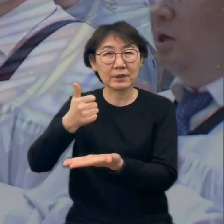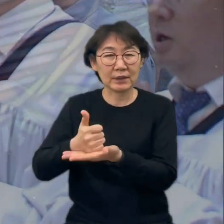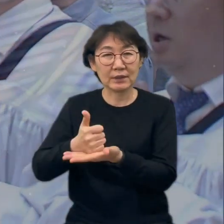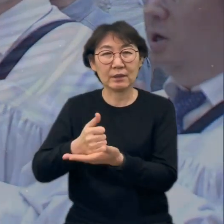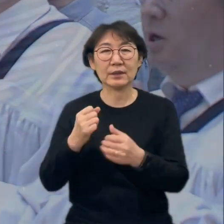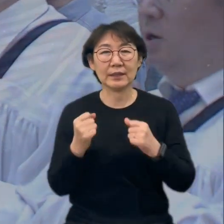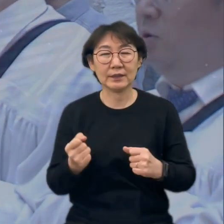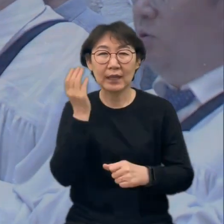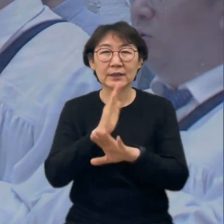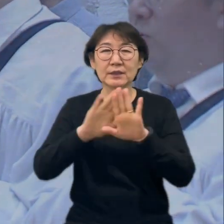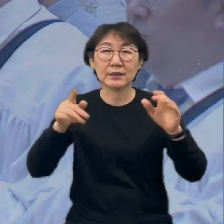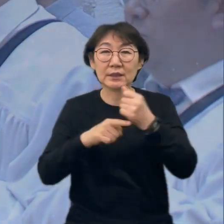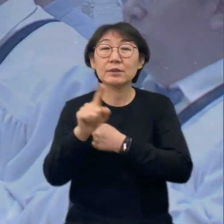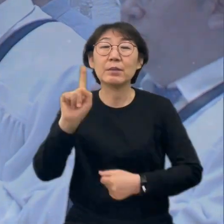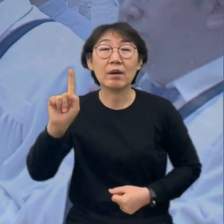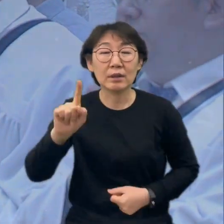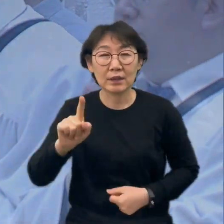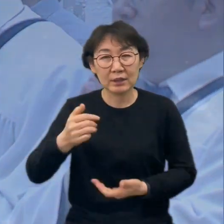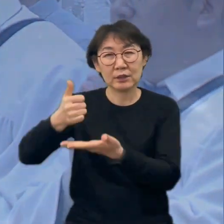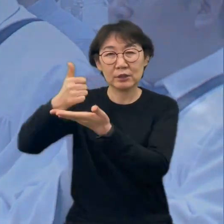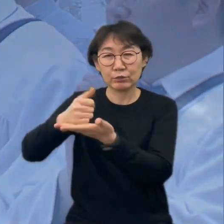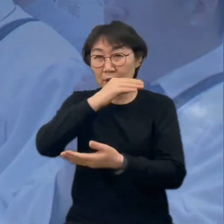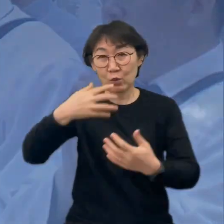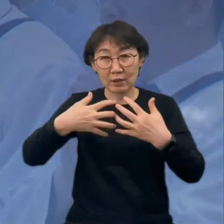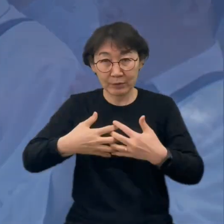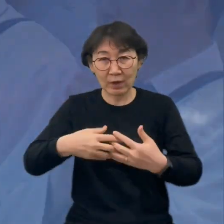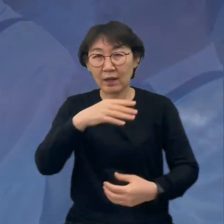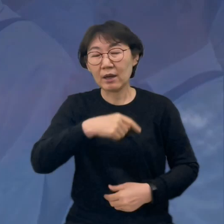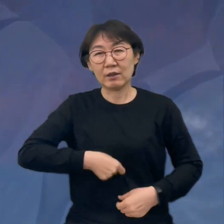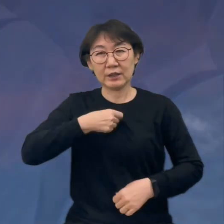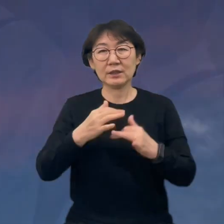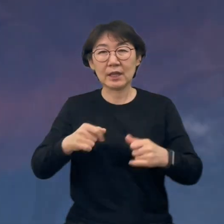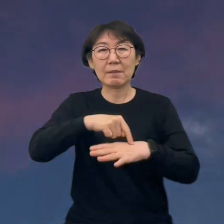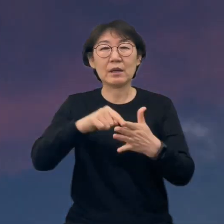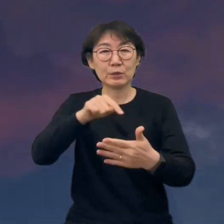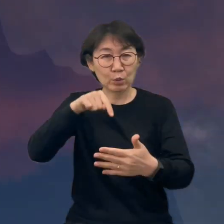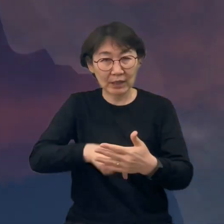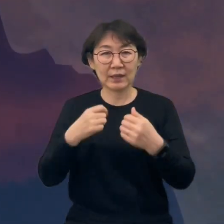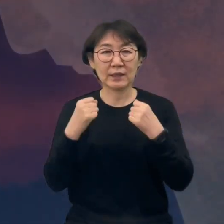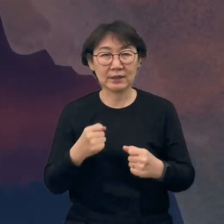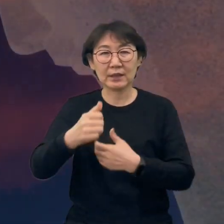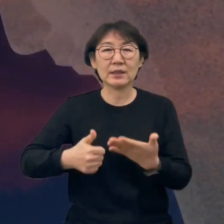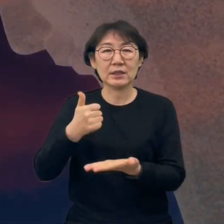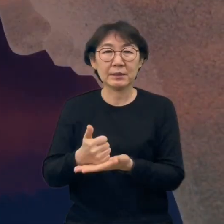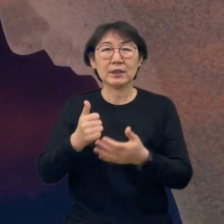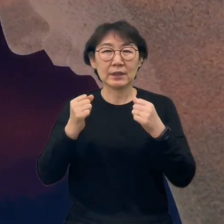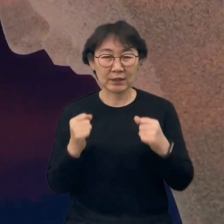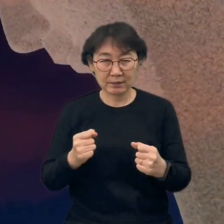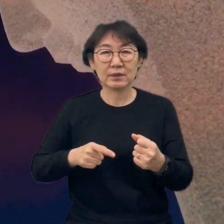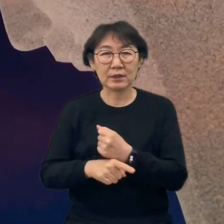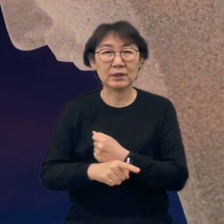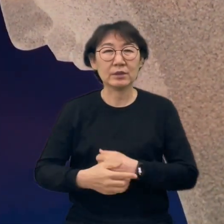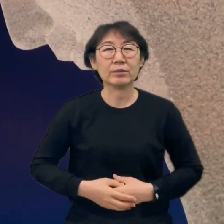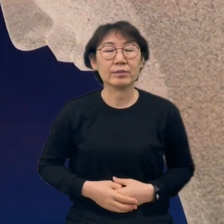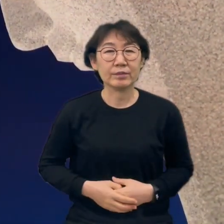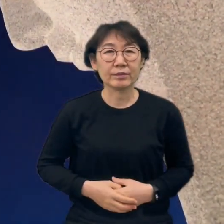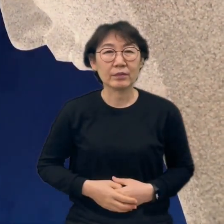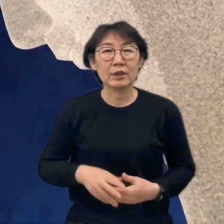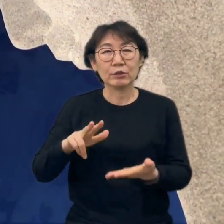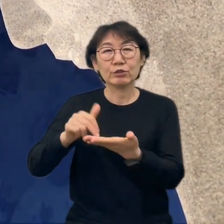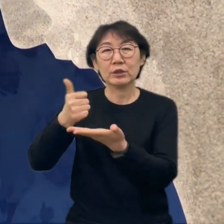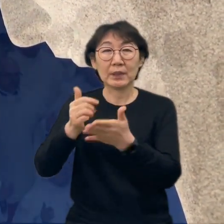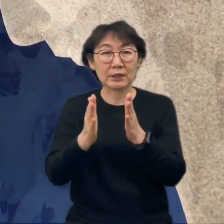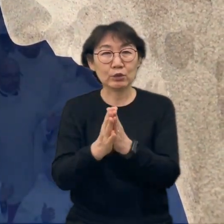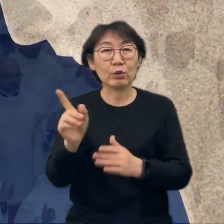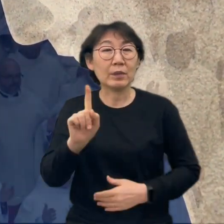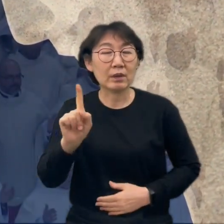그리고 하느님께서 계신 하늘은 그분의 위엄과 의인들의 마음속에 계시는 하느님의 현존을 가리킵니다.